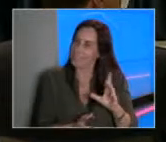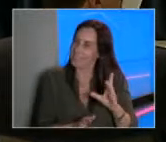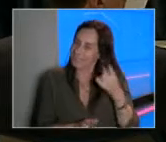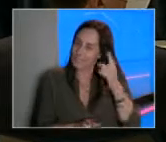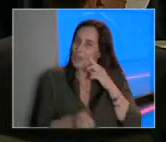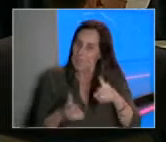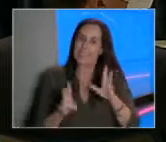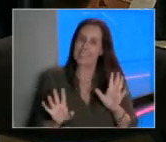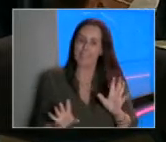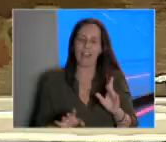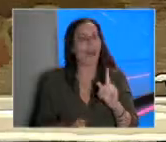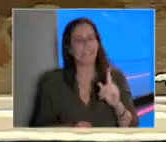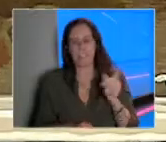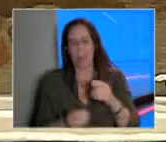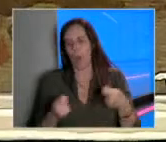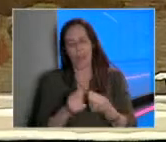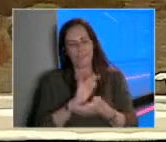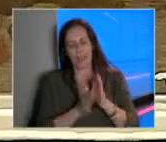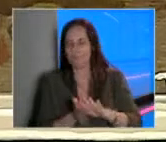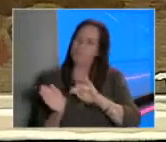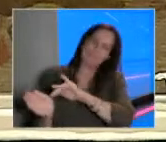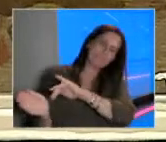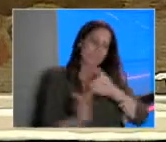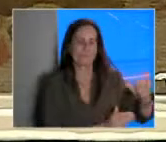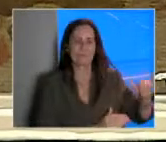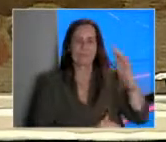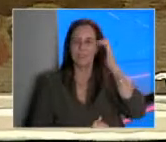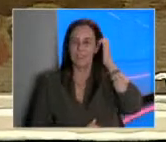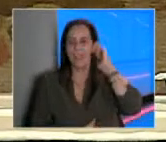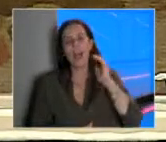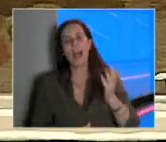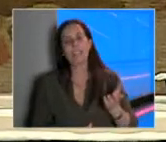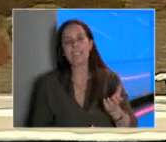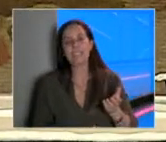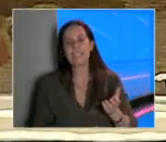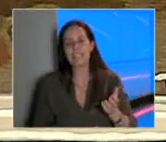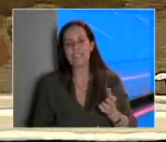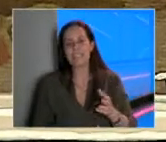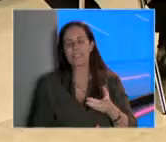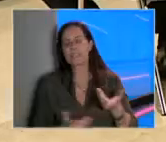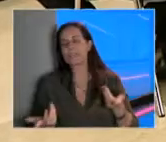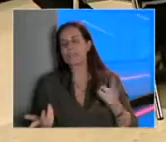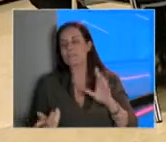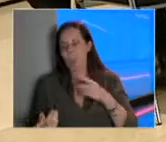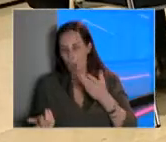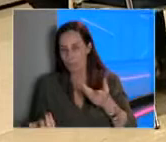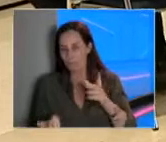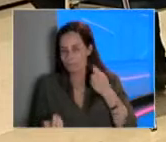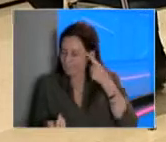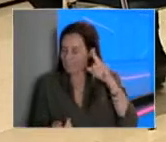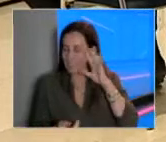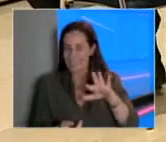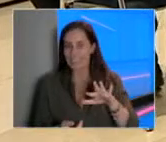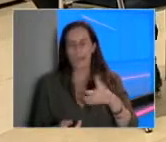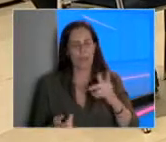אפילו מצחיק, אבל זה לא רלוונטי כמובן. טוב, אז בוא נדבר ברשותך על דברים שאני לא יודע אם להגיד מגוחכים, אבל בטח יצירתיים,